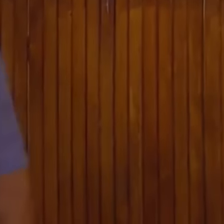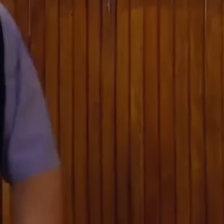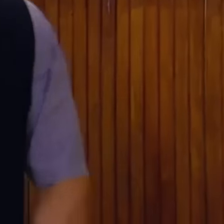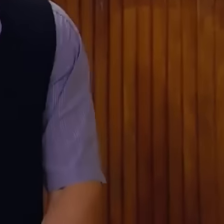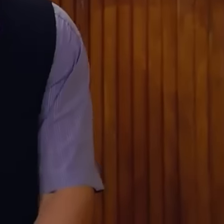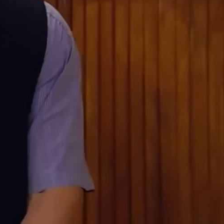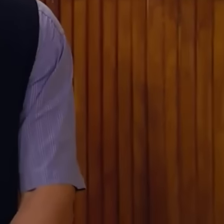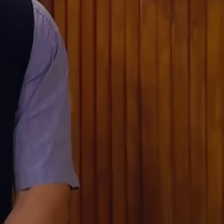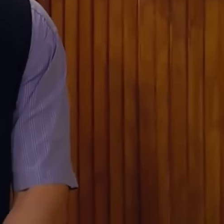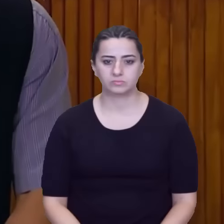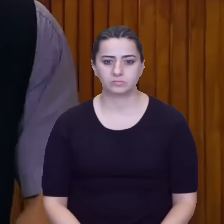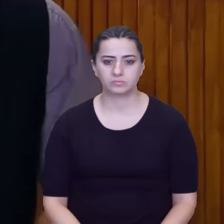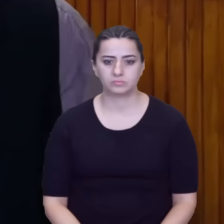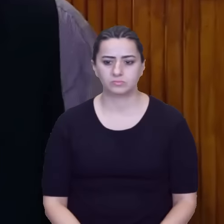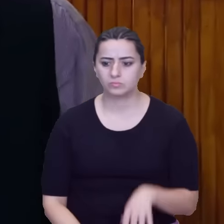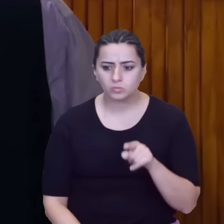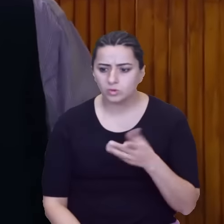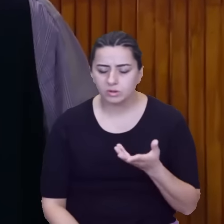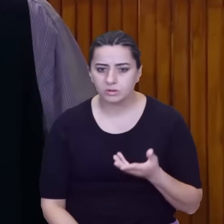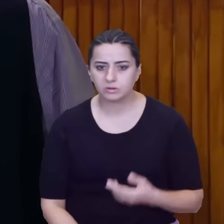görünmüyor. Ne be?